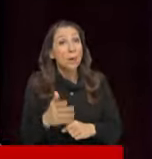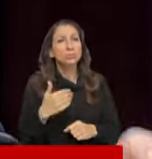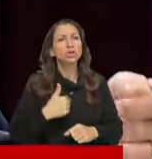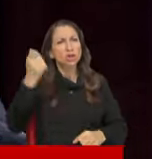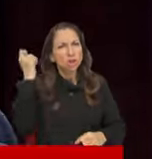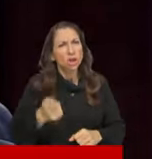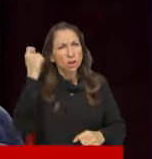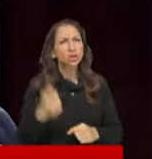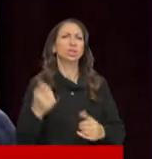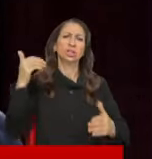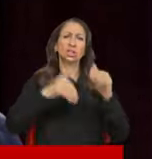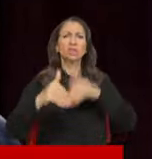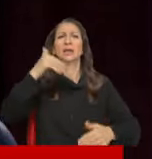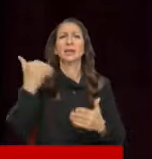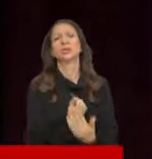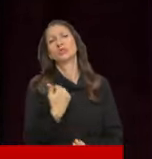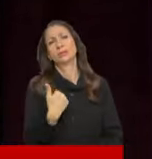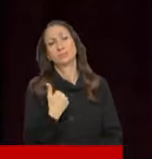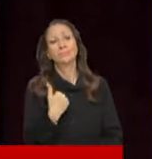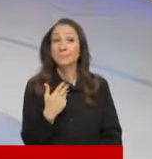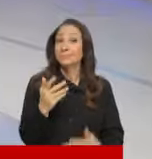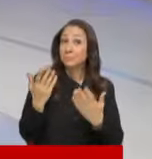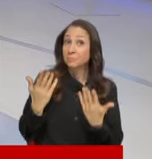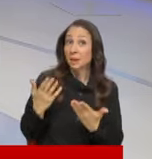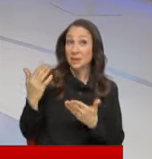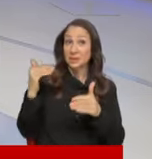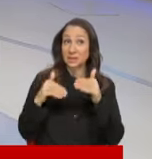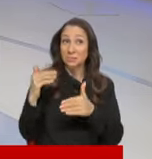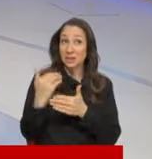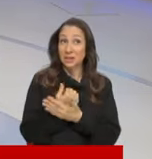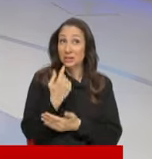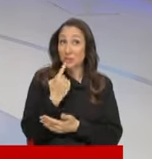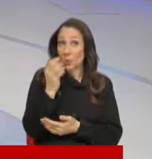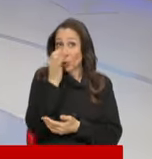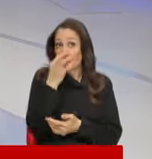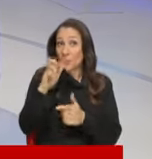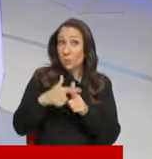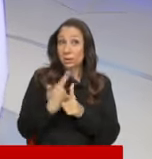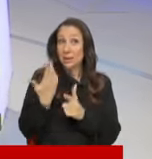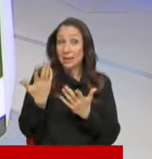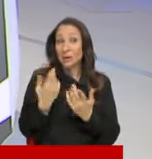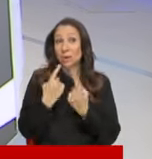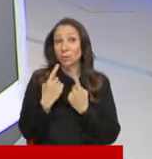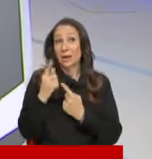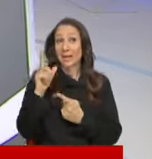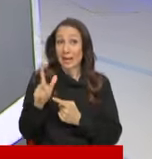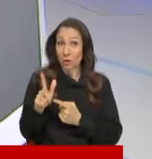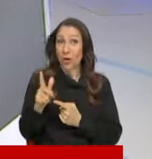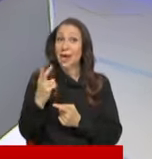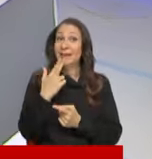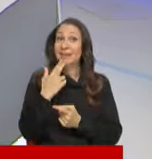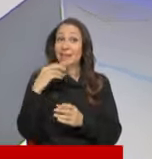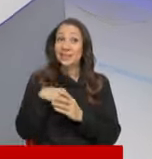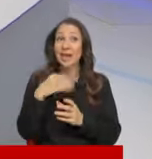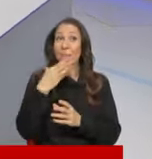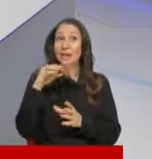çatır çatır alacağız seç Peki Eee alacağız demek kolay projeleri de tabii konuşmak gerekiyor kadınlar